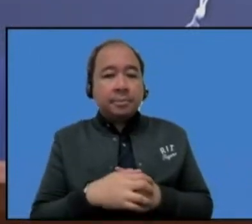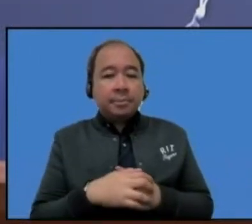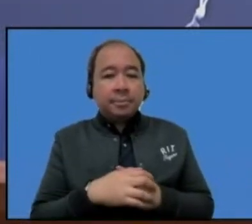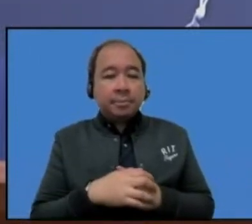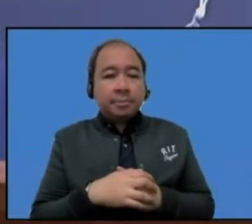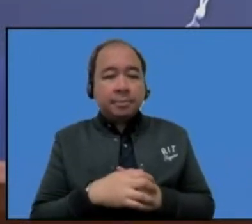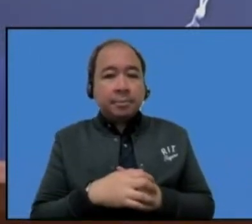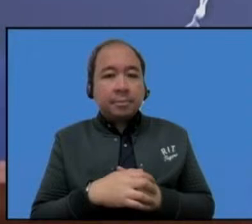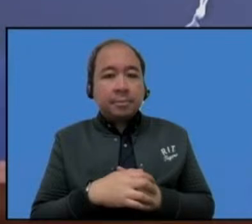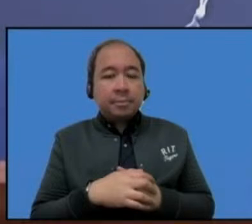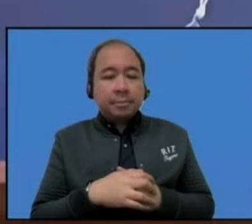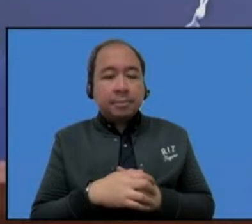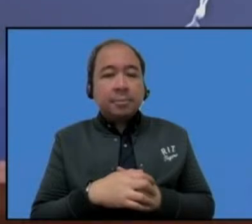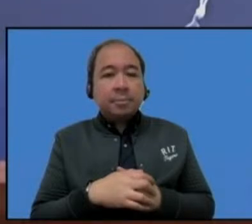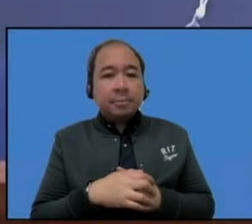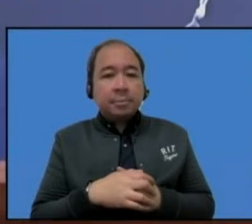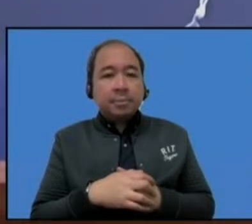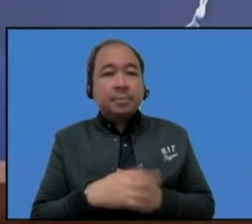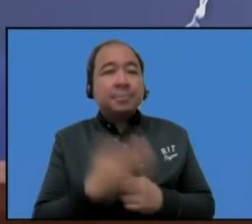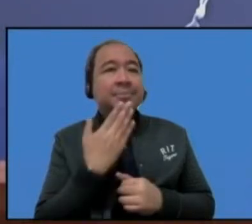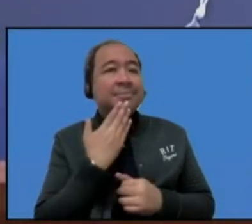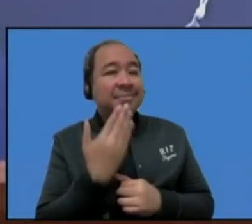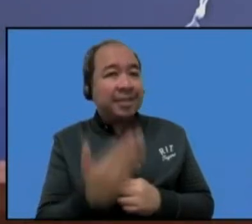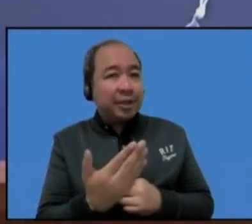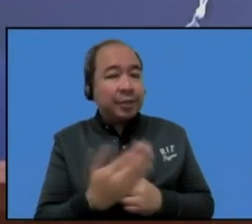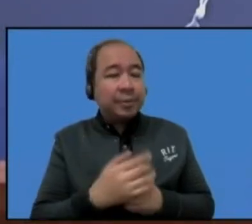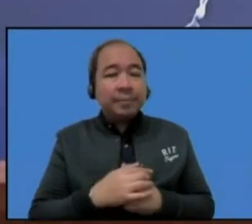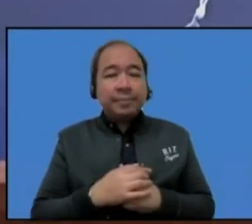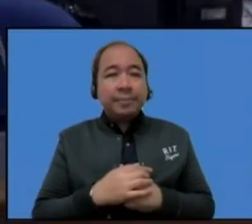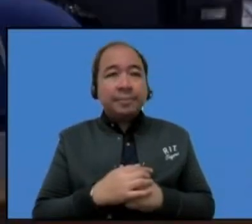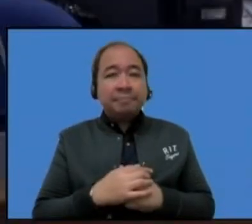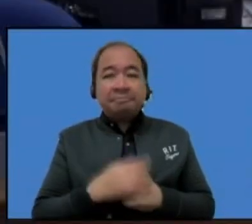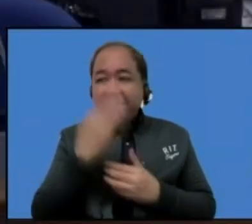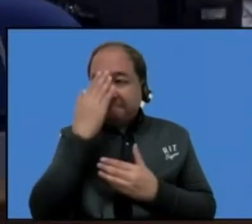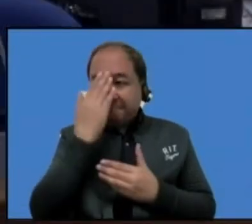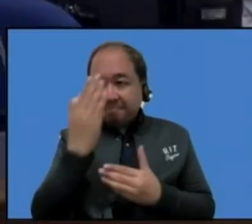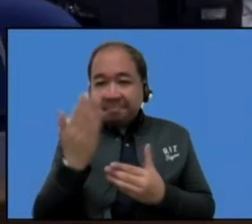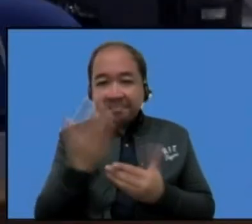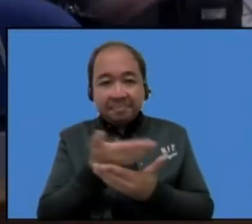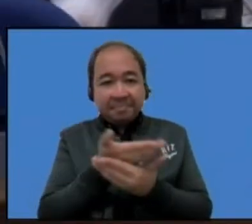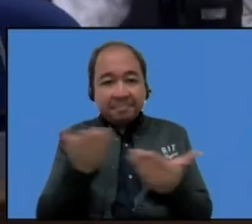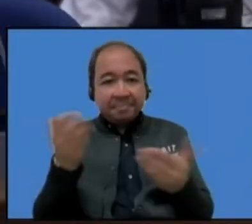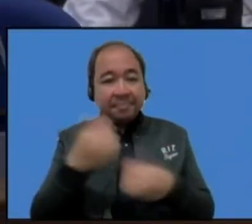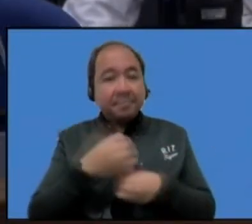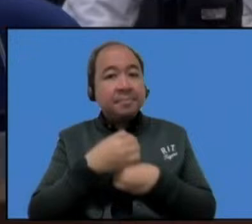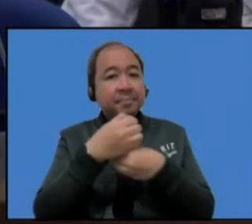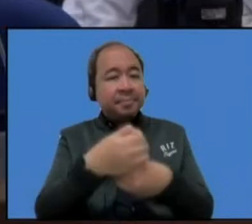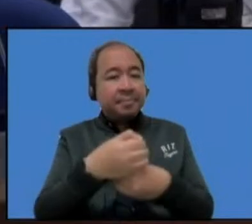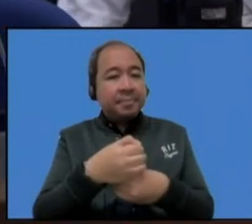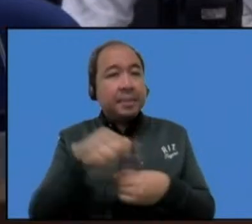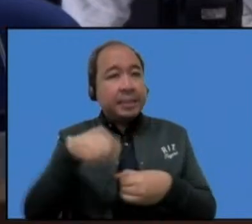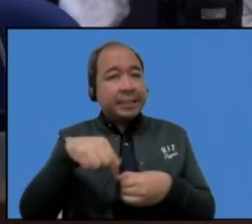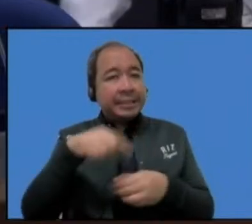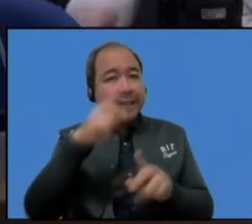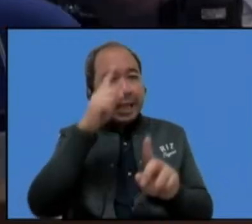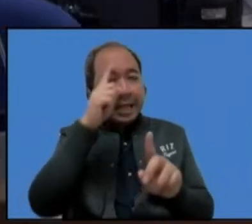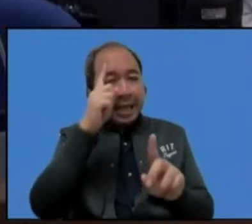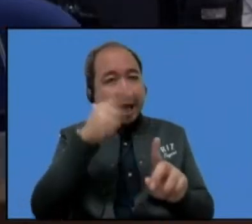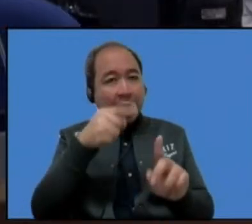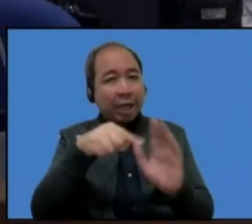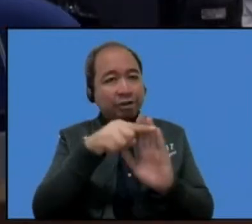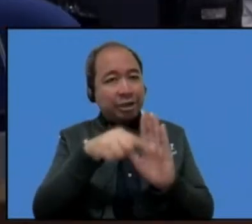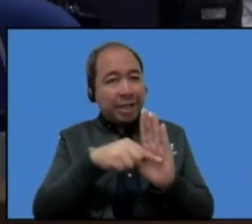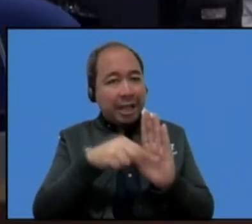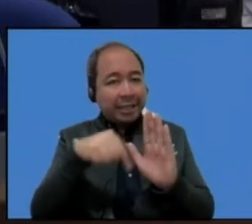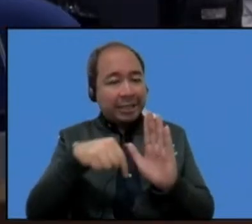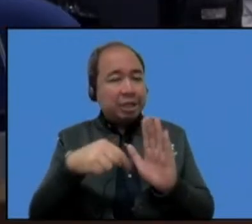感谢主席，各位尊敬的代表。关于这个议题呢，我想分享以下3个观